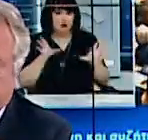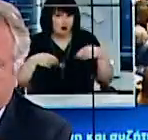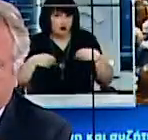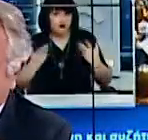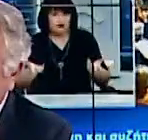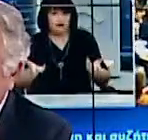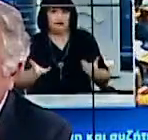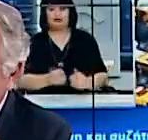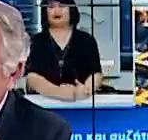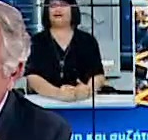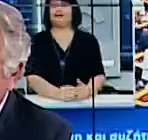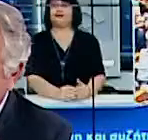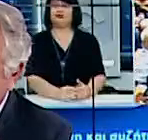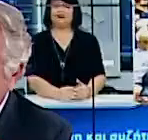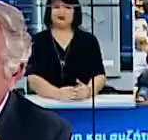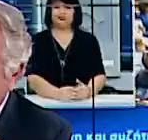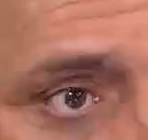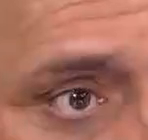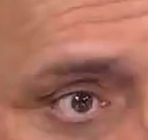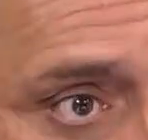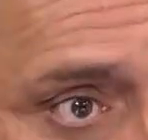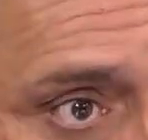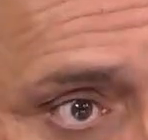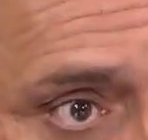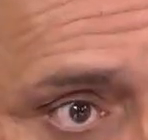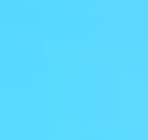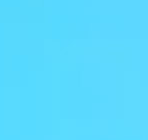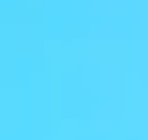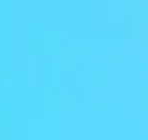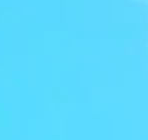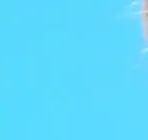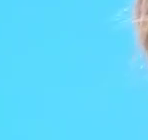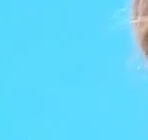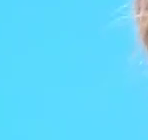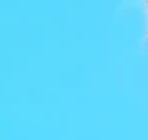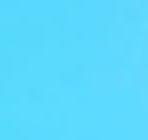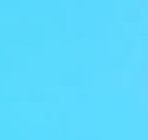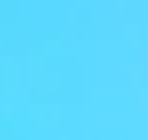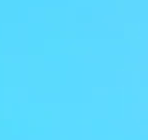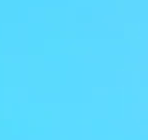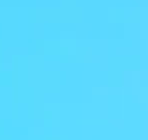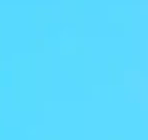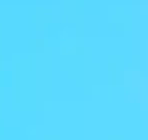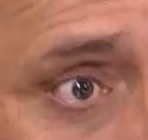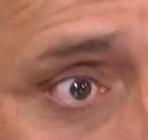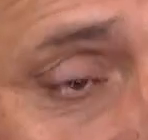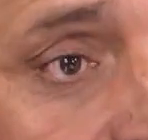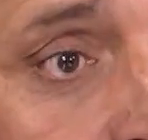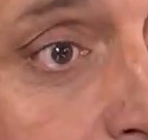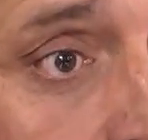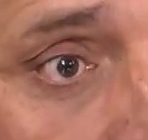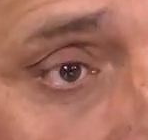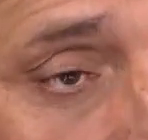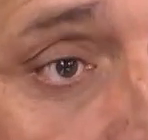χρόνια. Τέσσερα χρόνια φέρατε τέσσερα μνημόνια. Εμείς. Τέσσερα μνημόνια φέρουμε. Κάθε πέντε τα